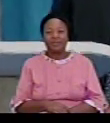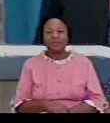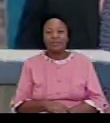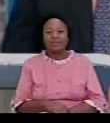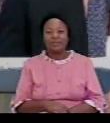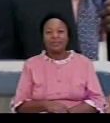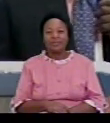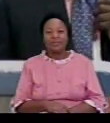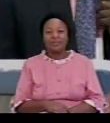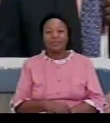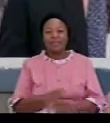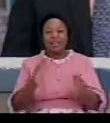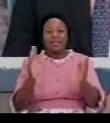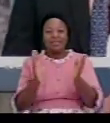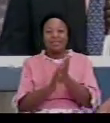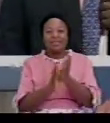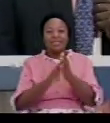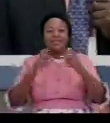Alleluia.